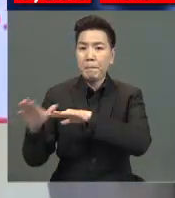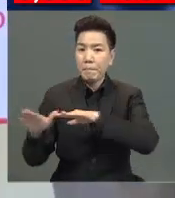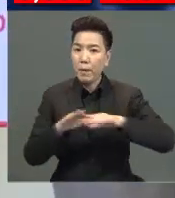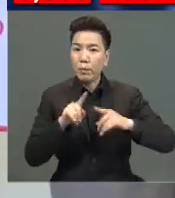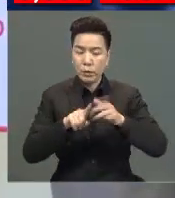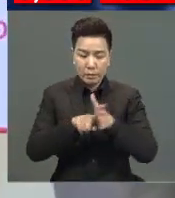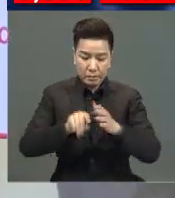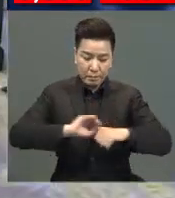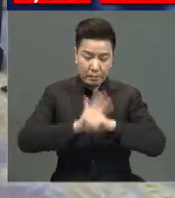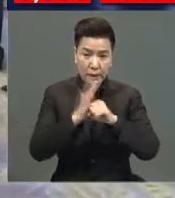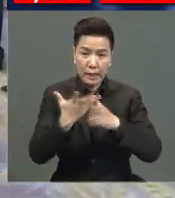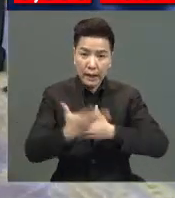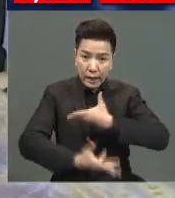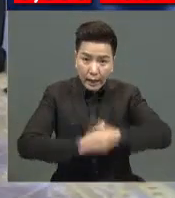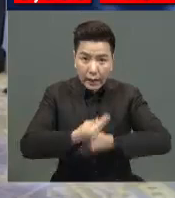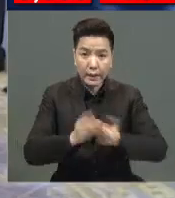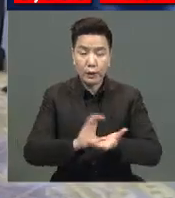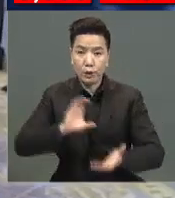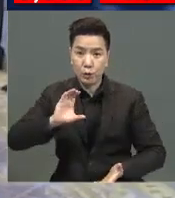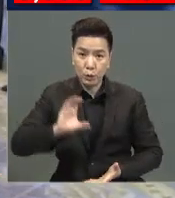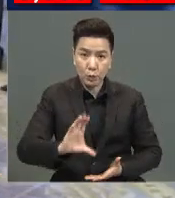ของจีนและทั้งสองฝ่ายเห็นพ้องที่จะฟื้นฟูเศรษฐกิจร่วมกันภายใต้สถานการณ์โควิศิษฏ์9ทางด้านการค้าการลงทุนและการท่องเที่ยว